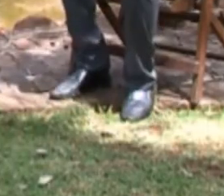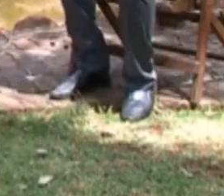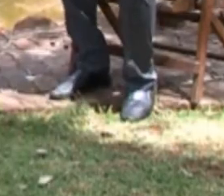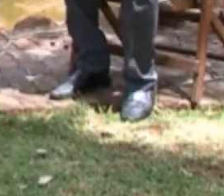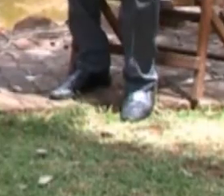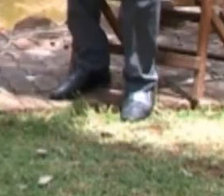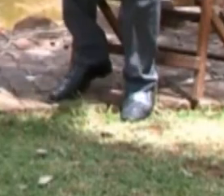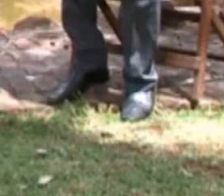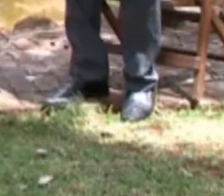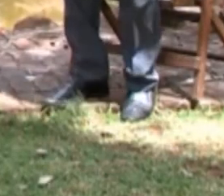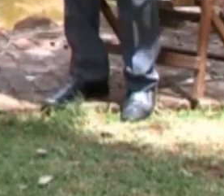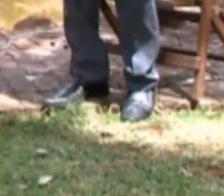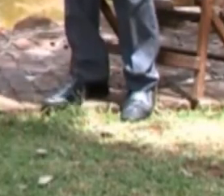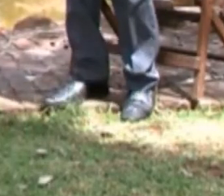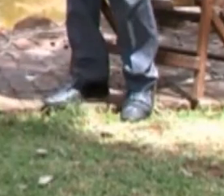kwindiri.